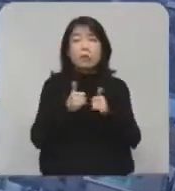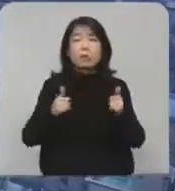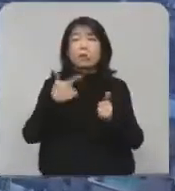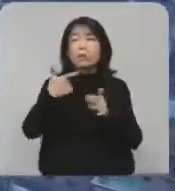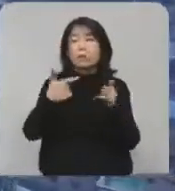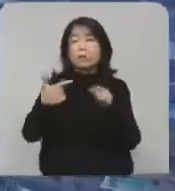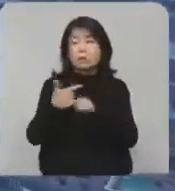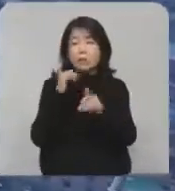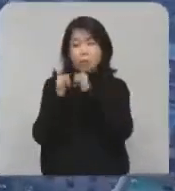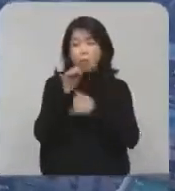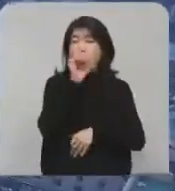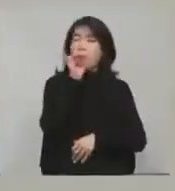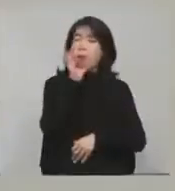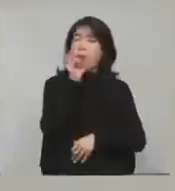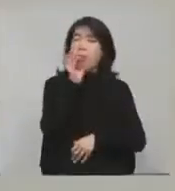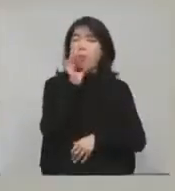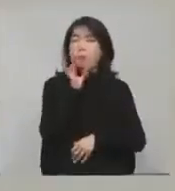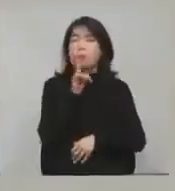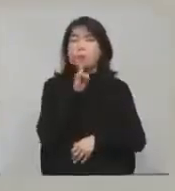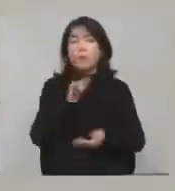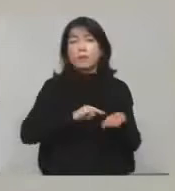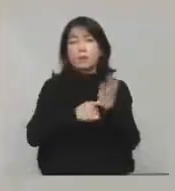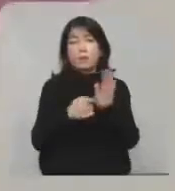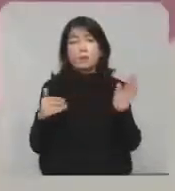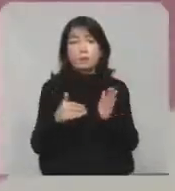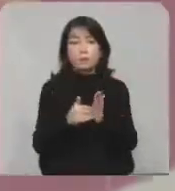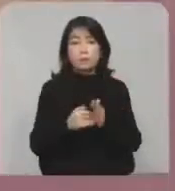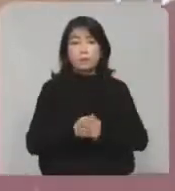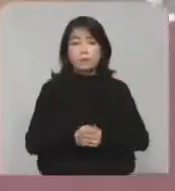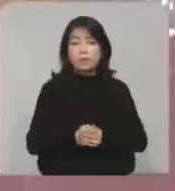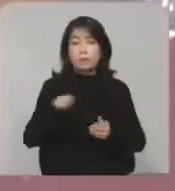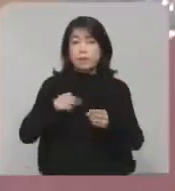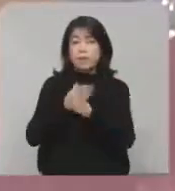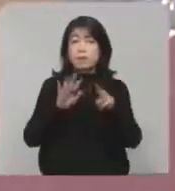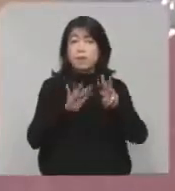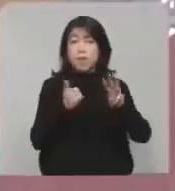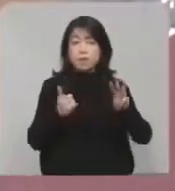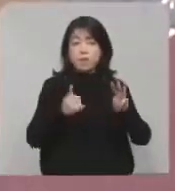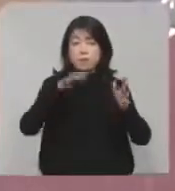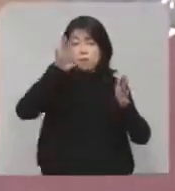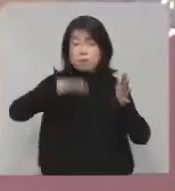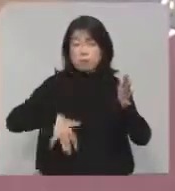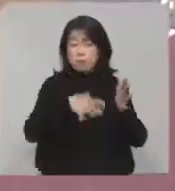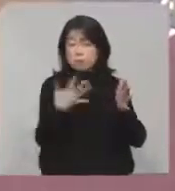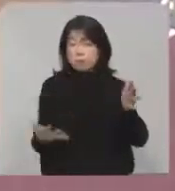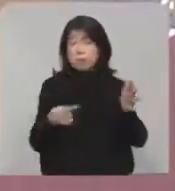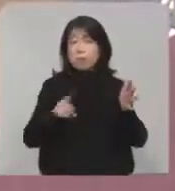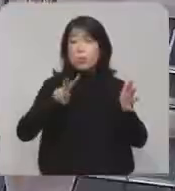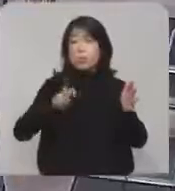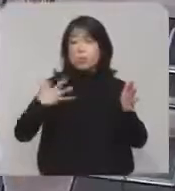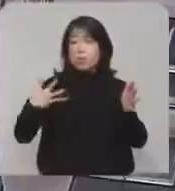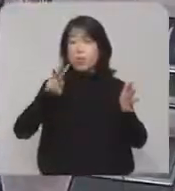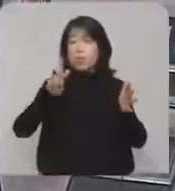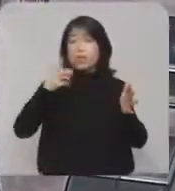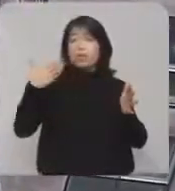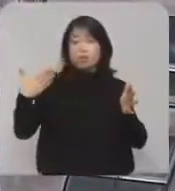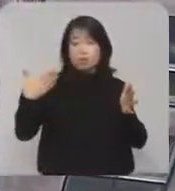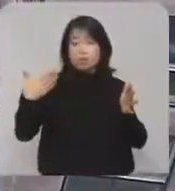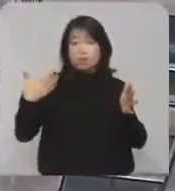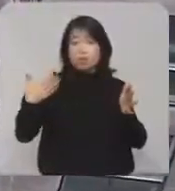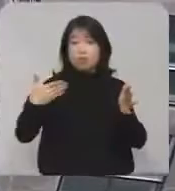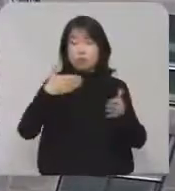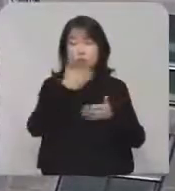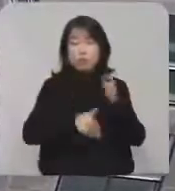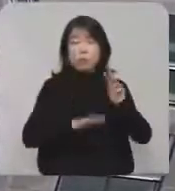6명이 연락 두절 상태라고 밝혔습니다. 이들 중 3명은 무너진 아파트의 28층과 29층에서 또